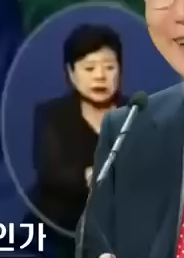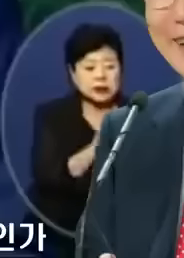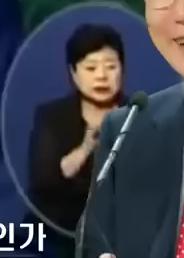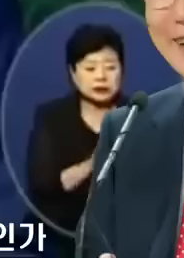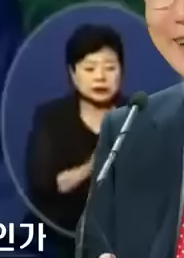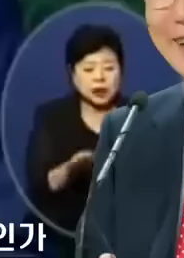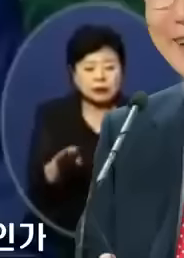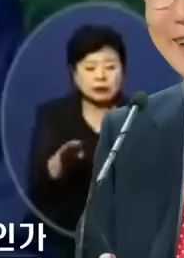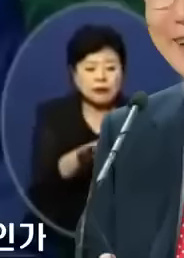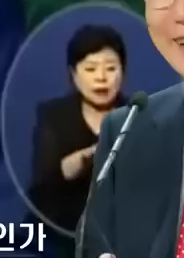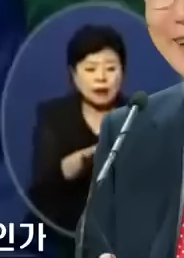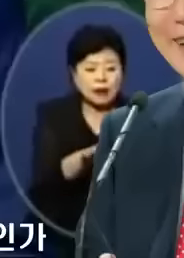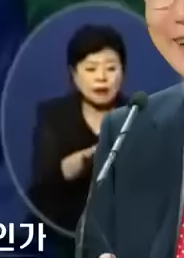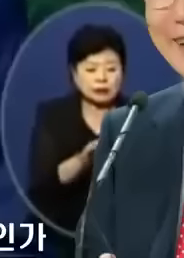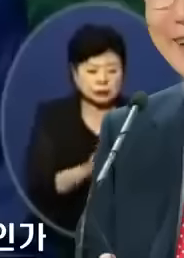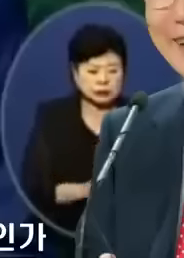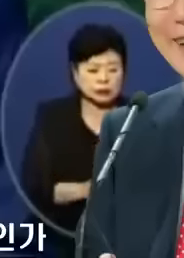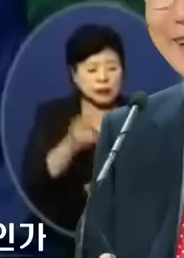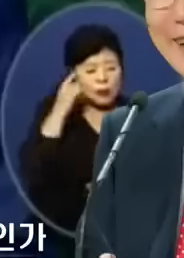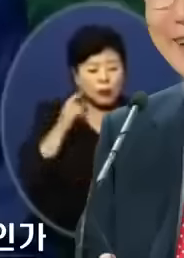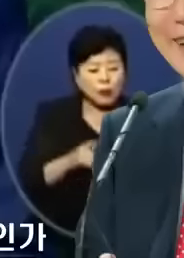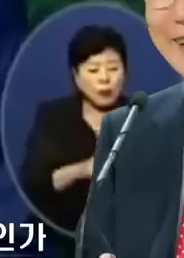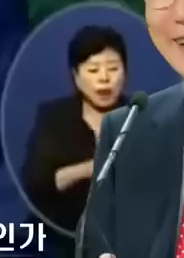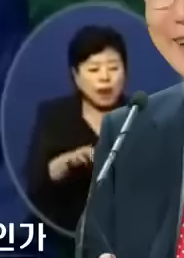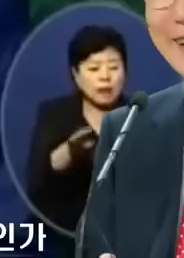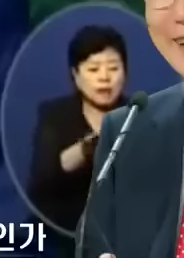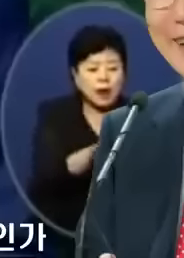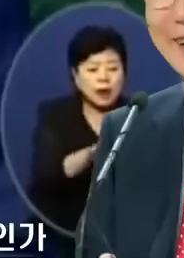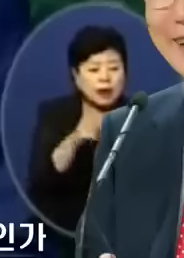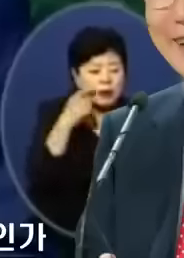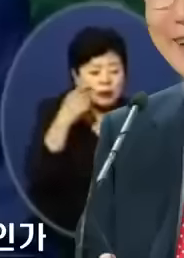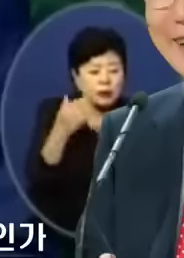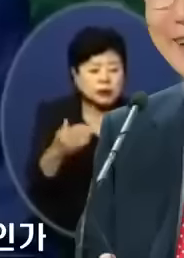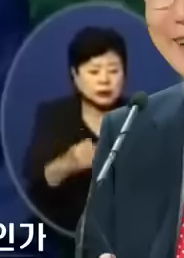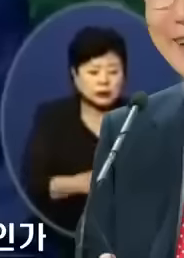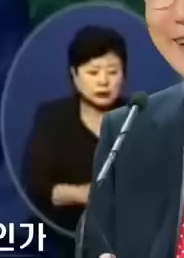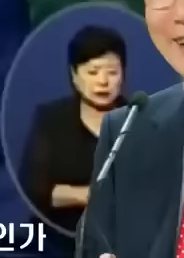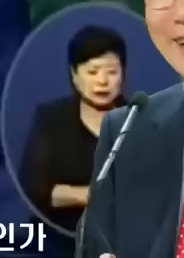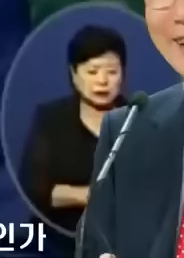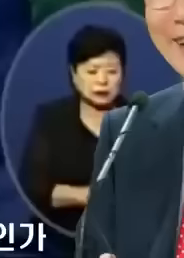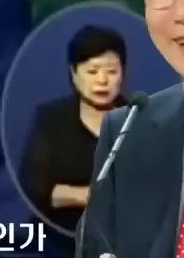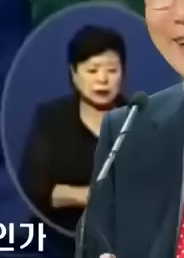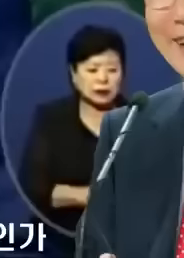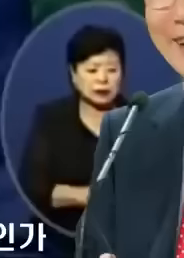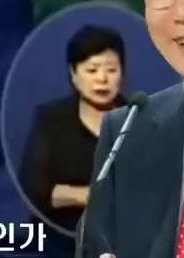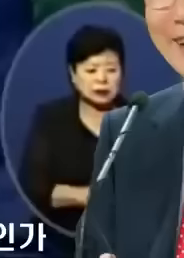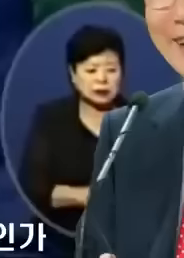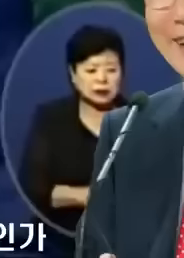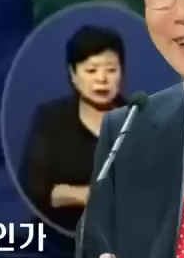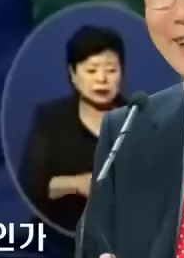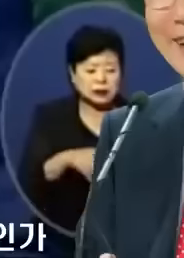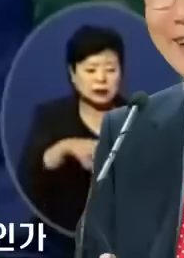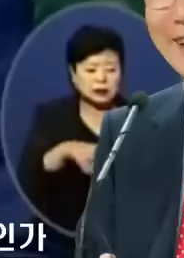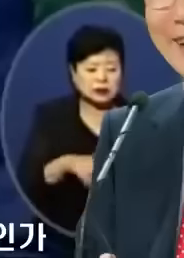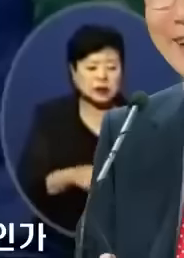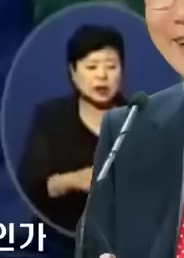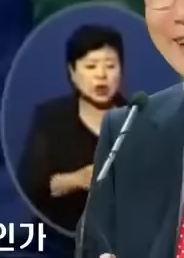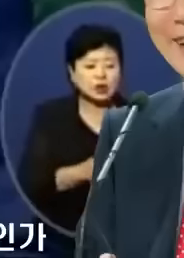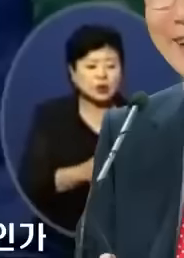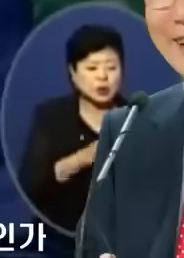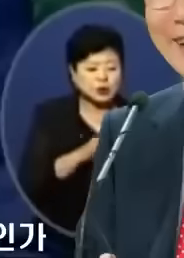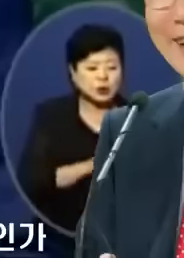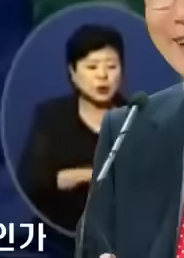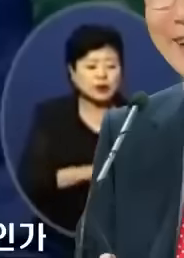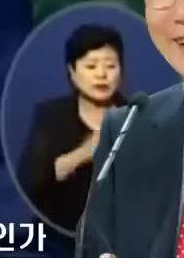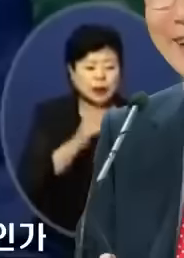친구가 안 나왔습니다. 왜 안 나왔냐? 손 걸렸다고 합니다. 천연두를 손이라고